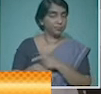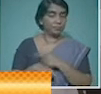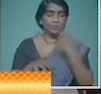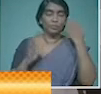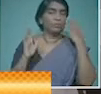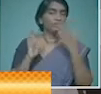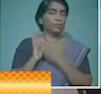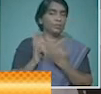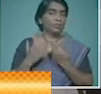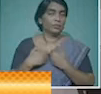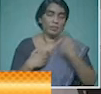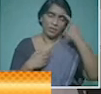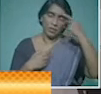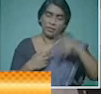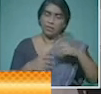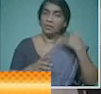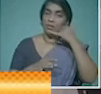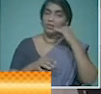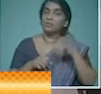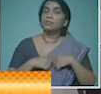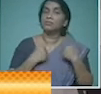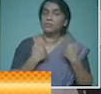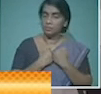உள்ளாகியுள்ளனர். சமகி ஜன பல